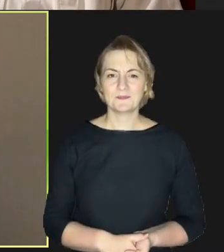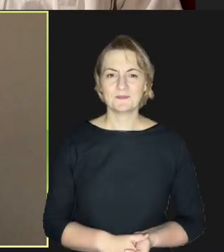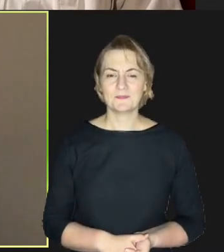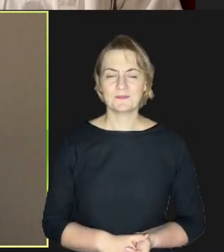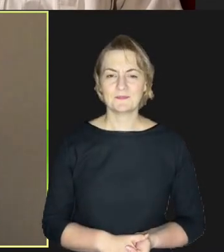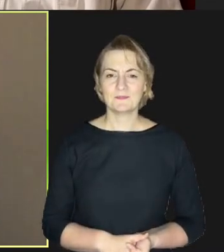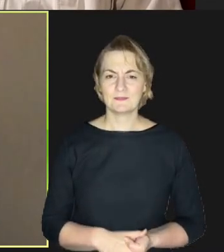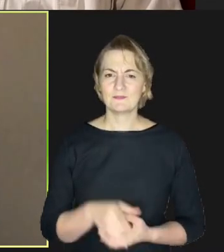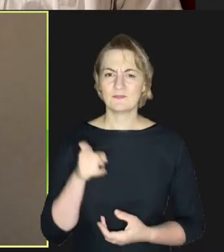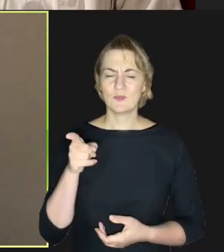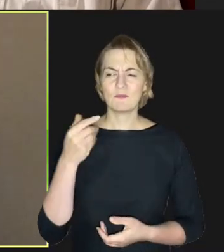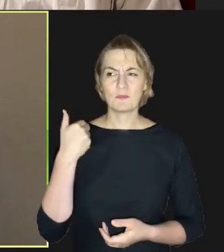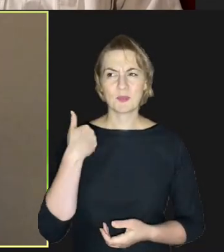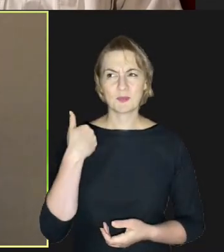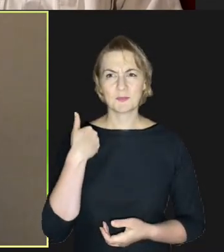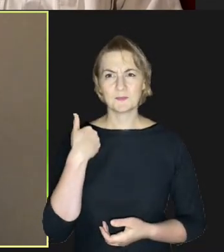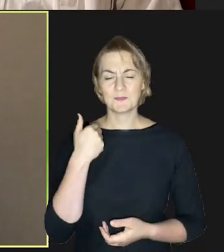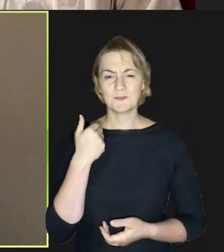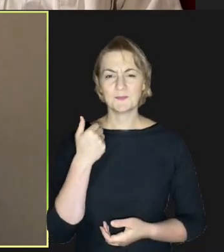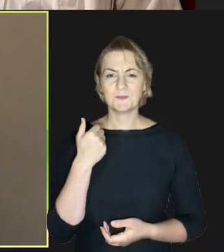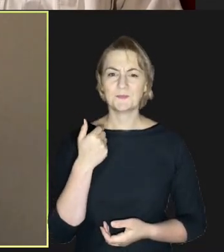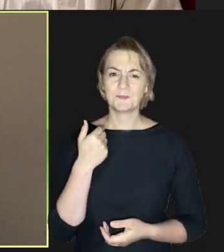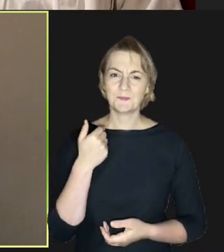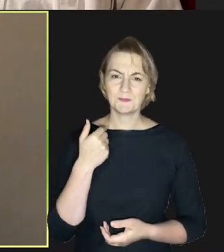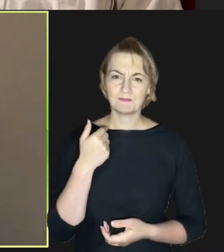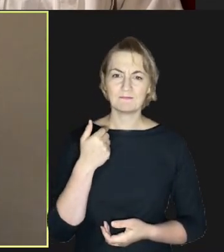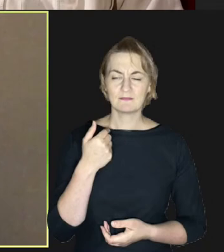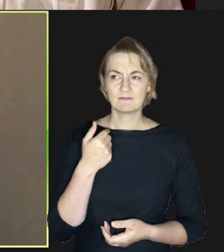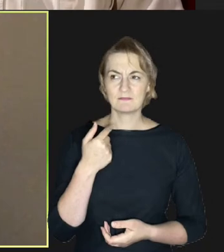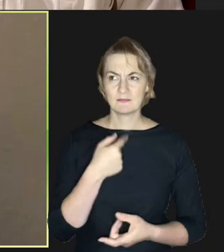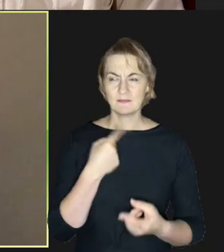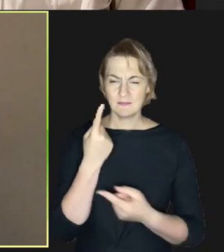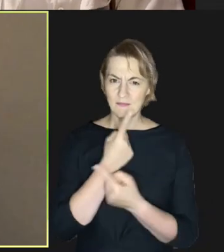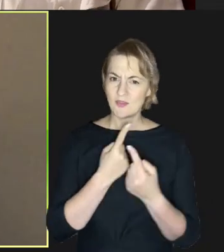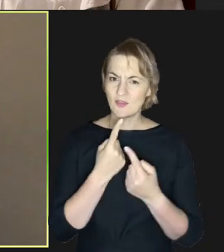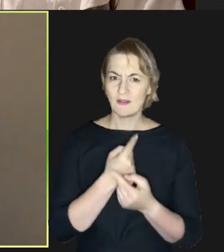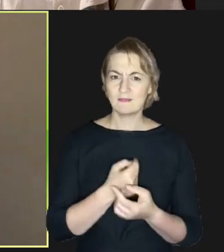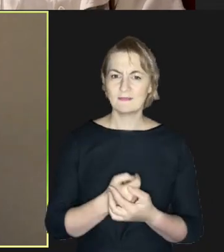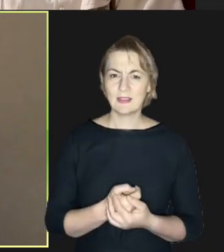Kaszmarski był takim, moim przekonaniem,